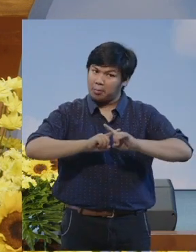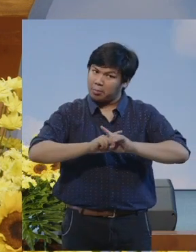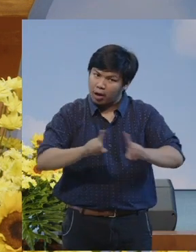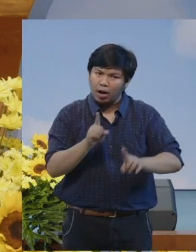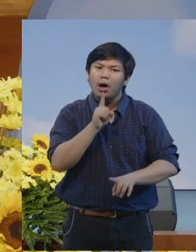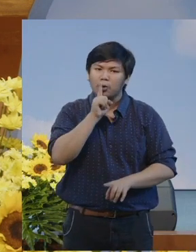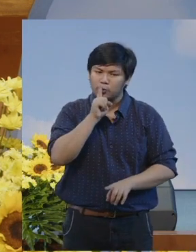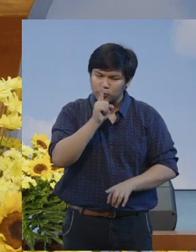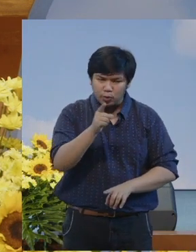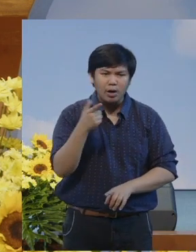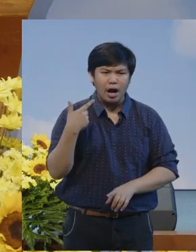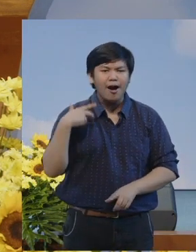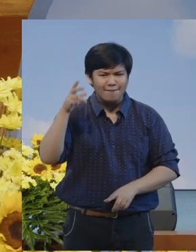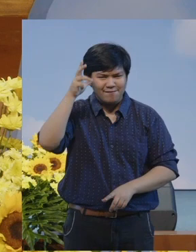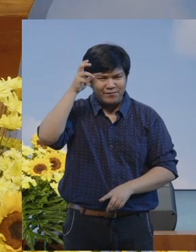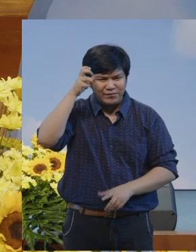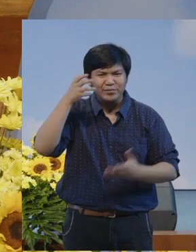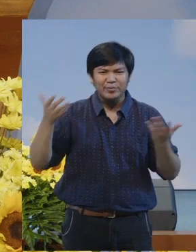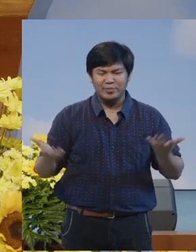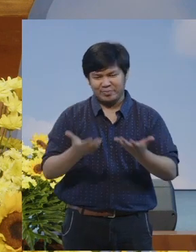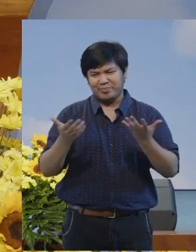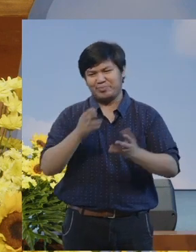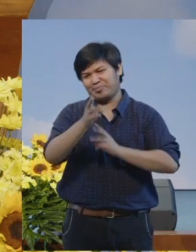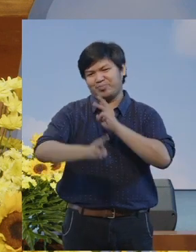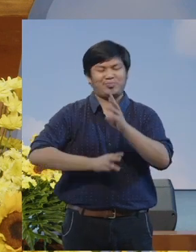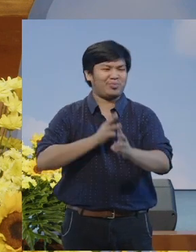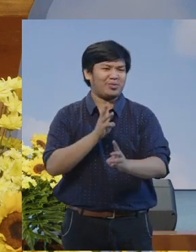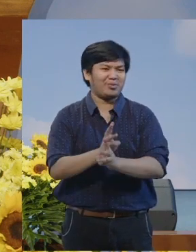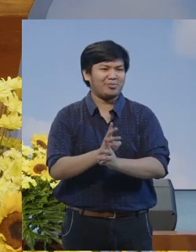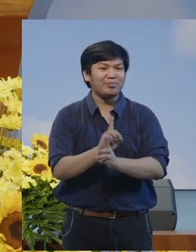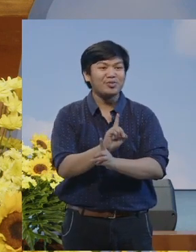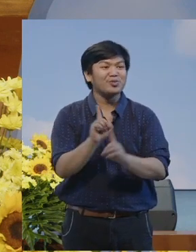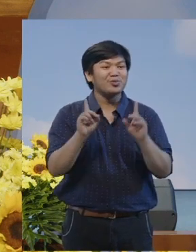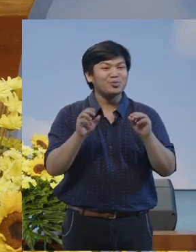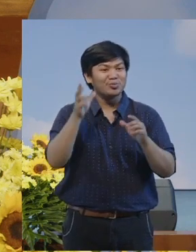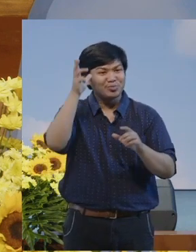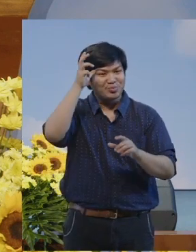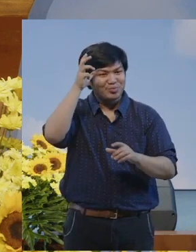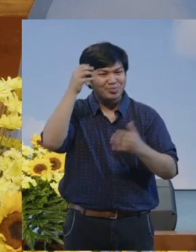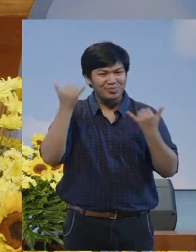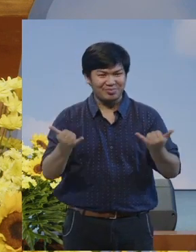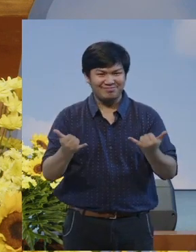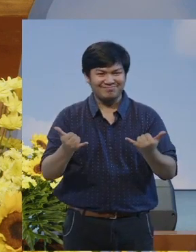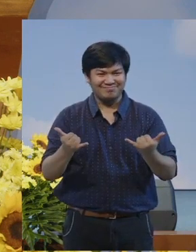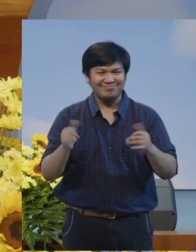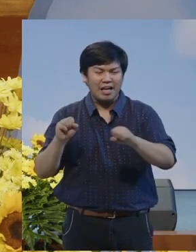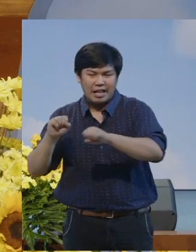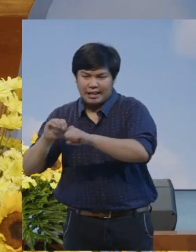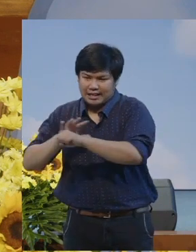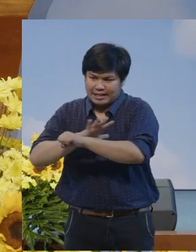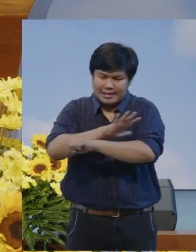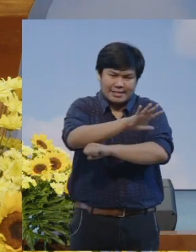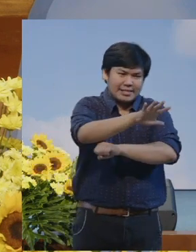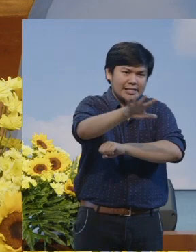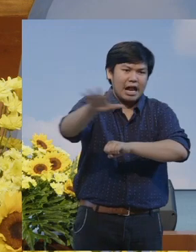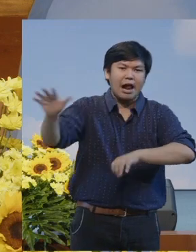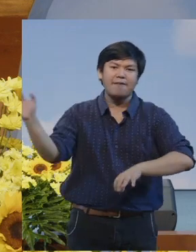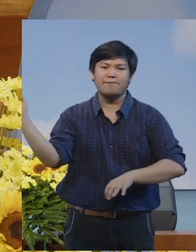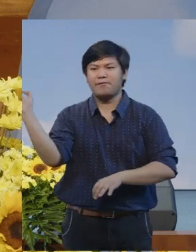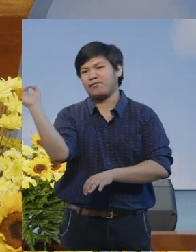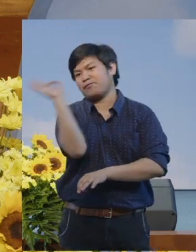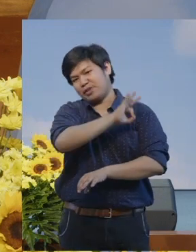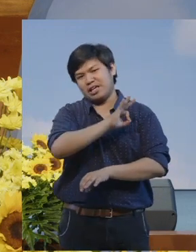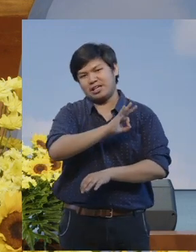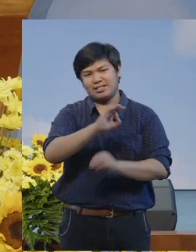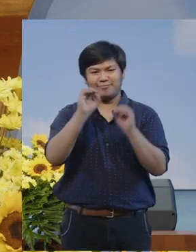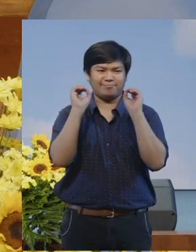at mga gawain sa ating kalagitnaan. Ano ang mga ito? Una, magkalat ng maling doktrina. So 1